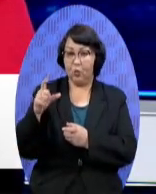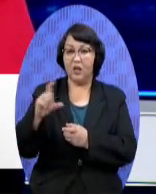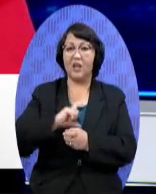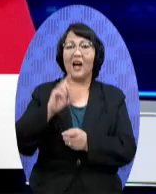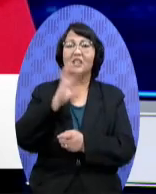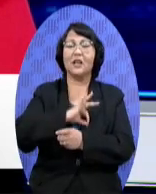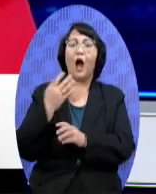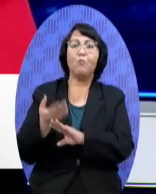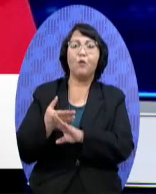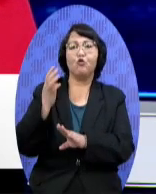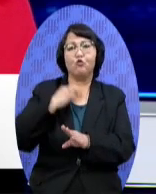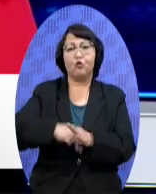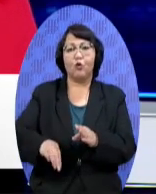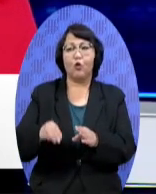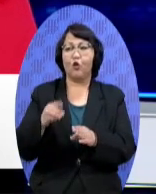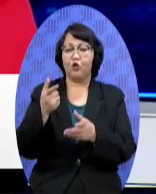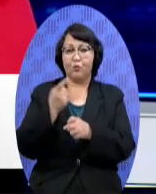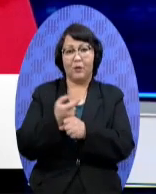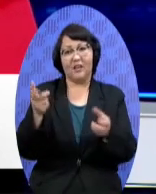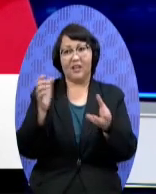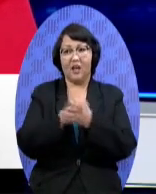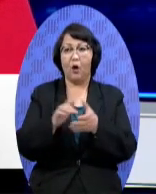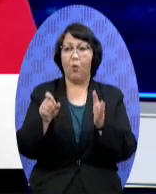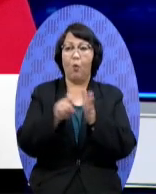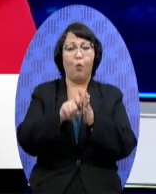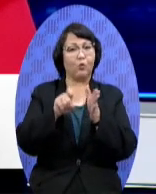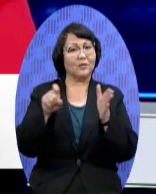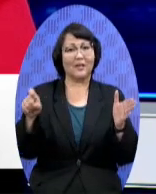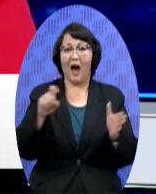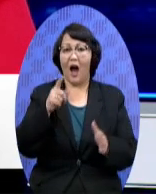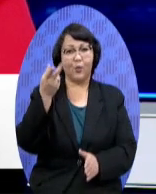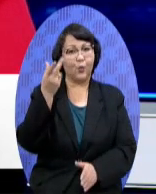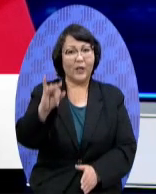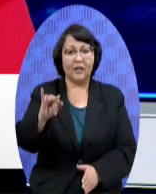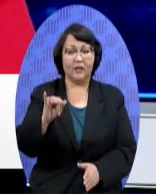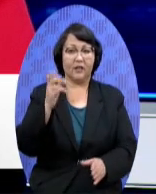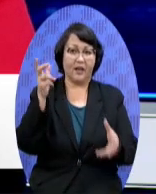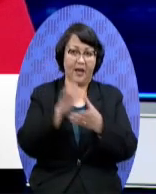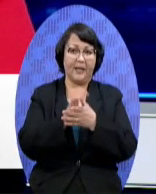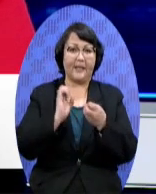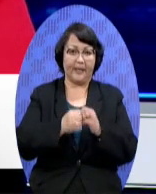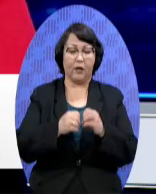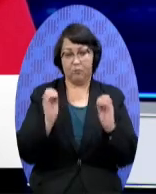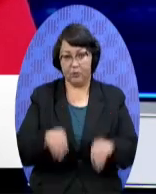одоо хугацаагүйгээр байгуулахар болсон байна. Ингээд төлөөллийн яриаг хүргэе.